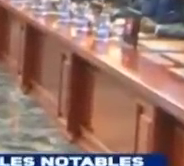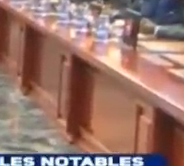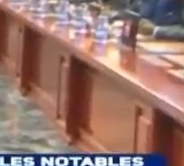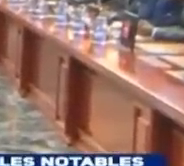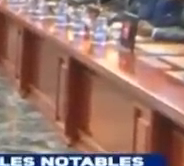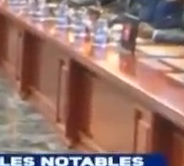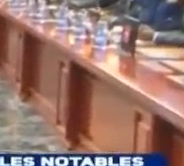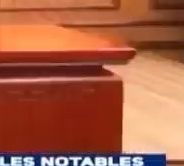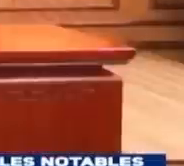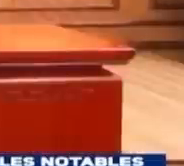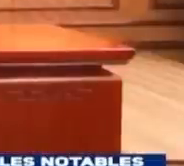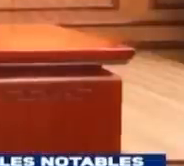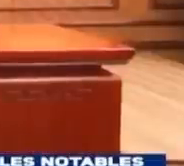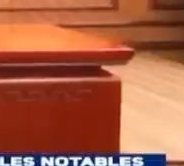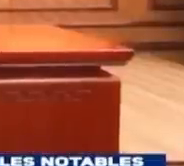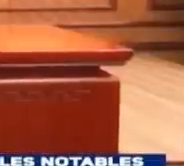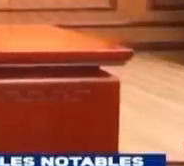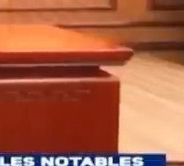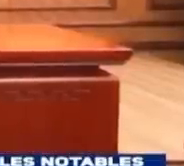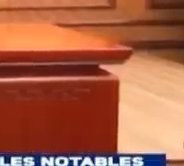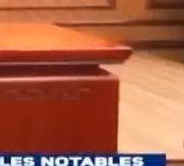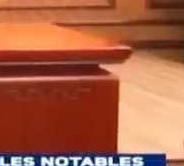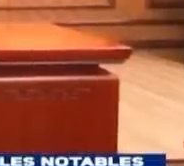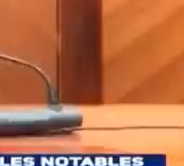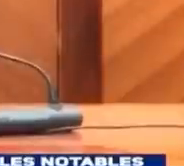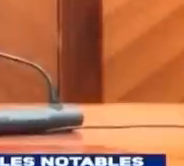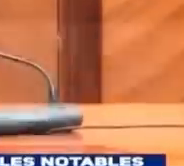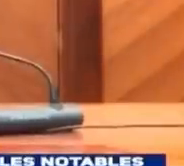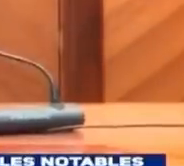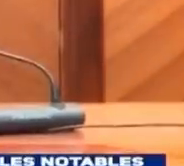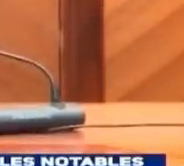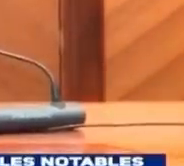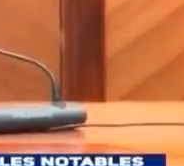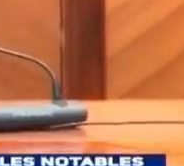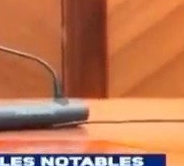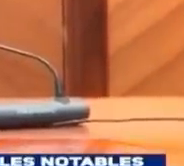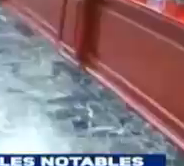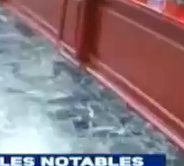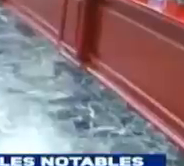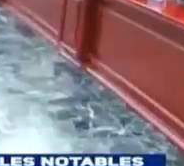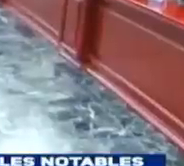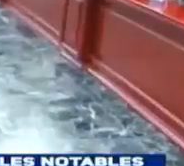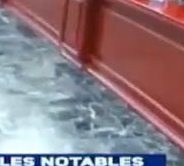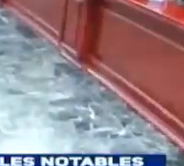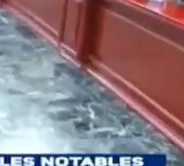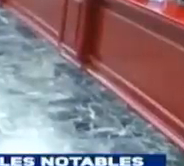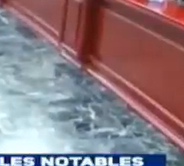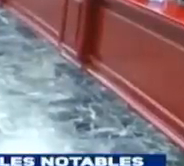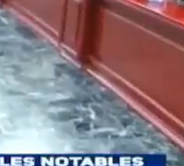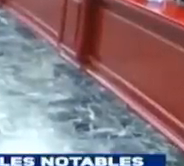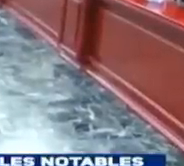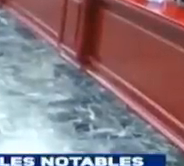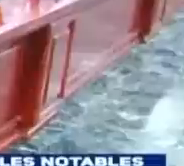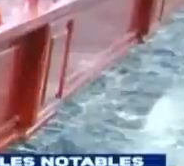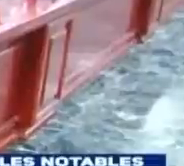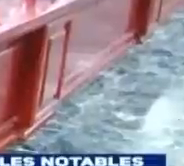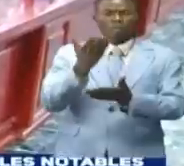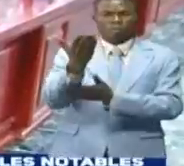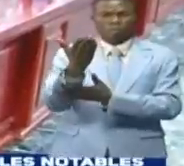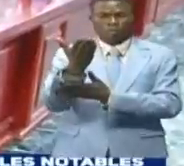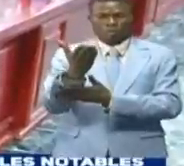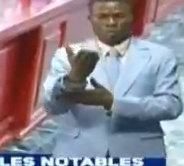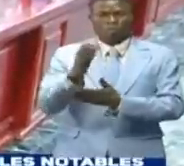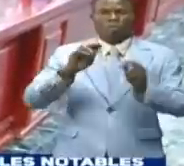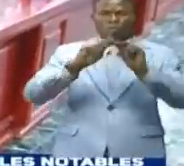communautés sont venus apporter leur soutien total au chef de l'État. Ils l'ont remercié pour son appel à la